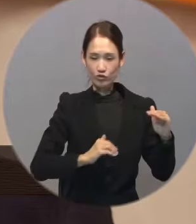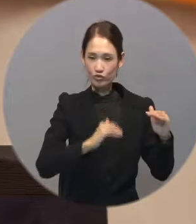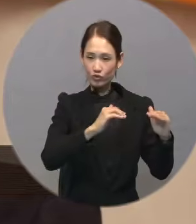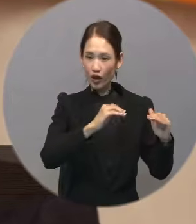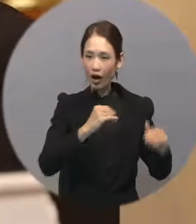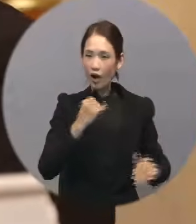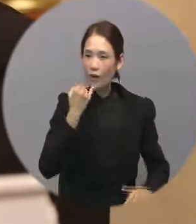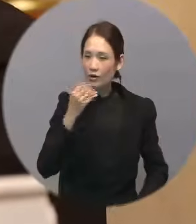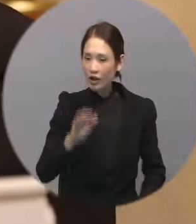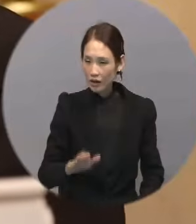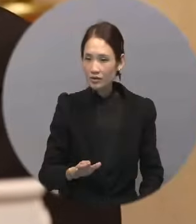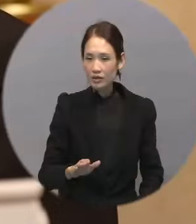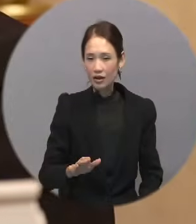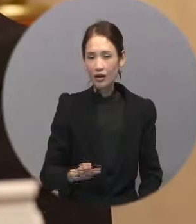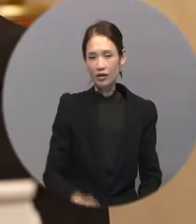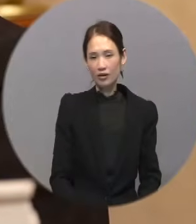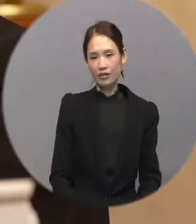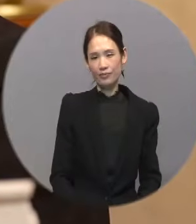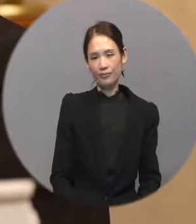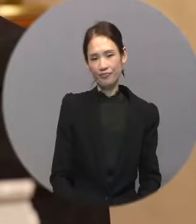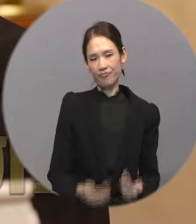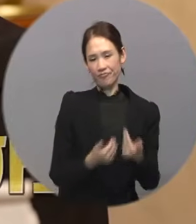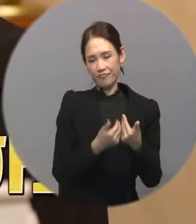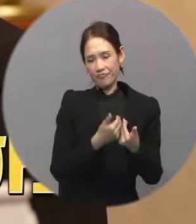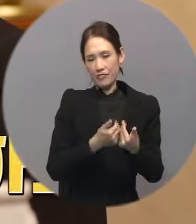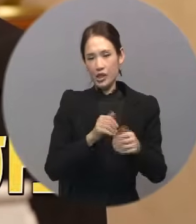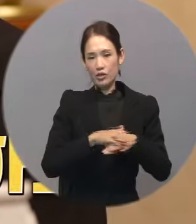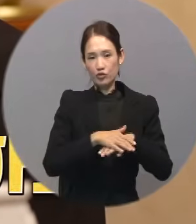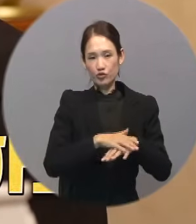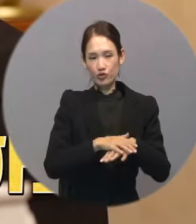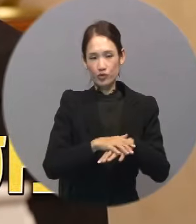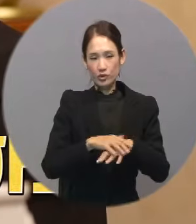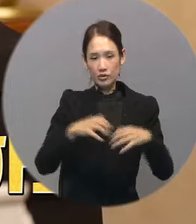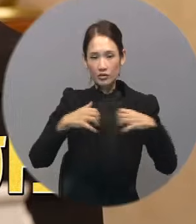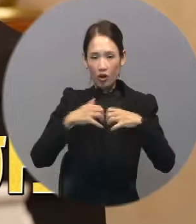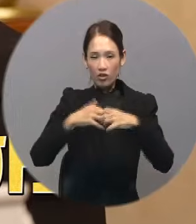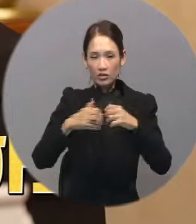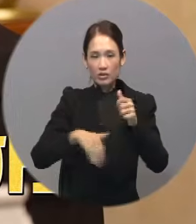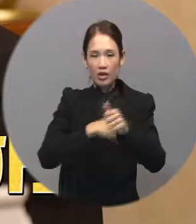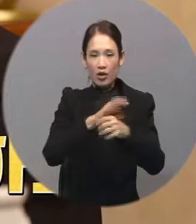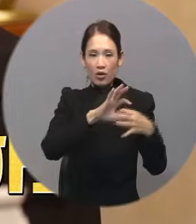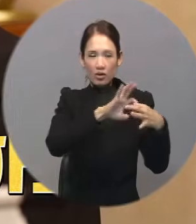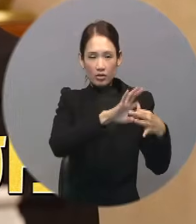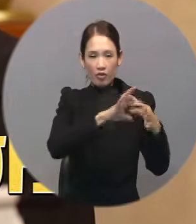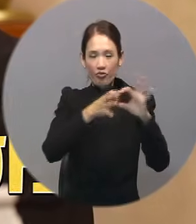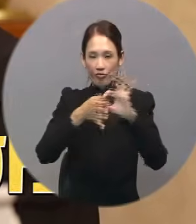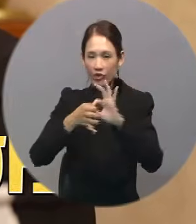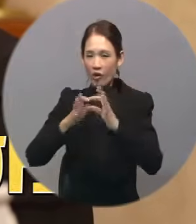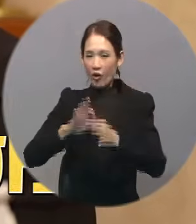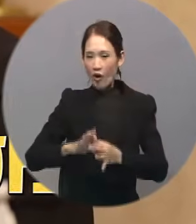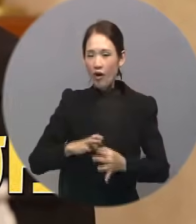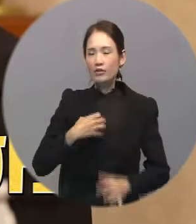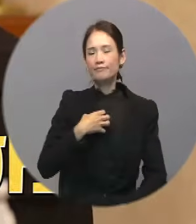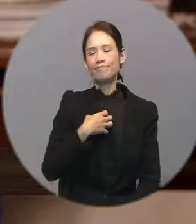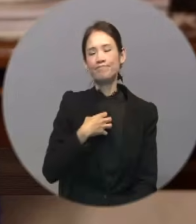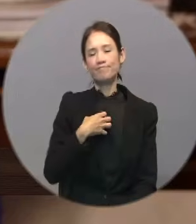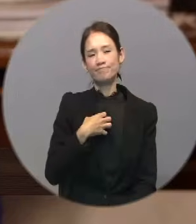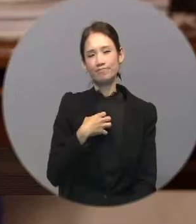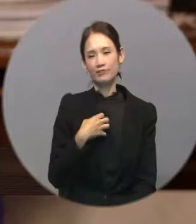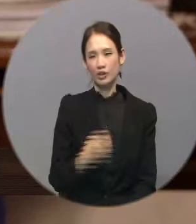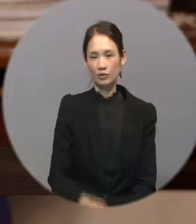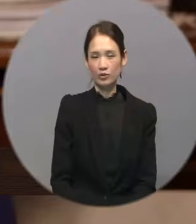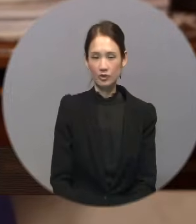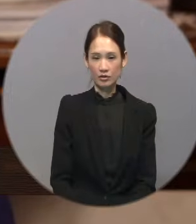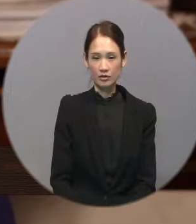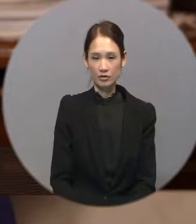문제가 아닌데, 우리가 이제 갈등 구조상이나 전쟁 상황이라는 것과 연결되면 좀 걱정이 많이 되는 부분이죠. 그리고